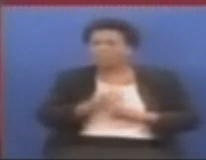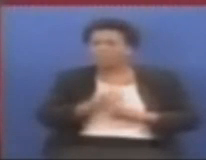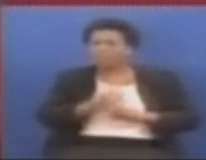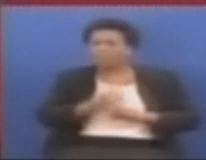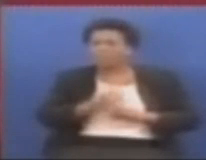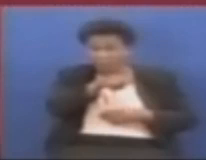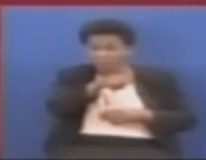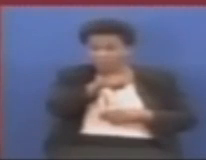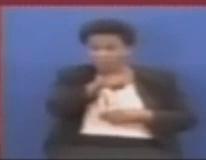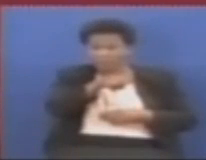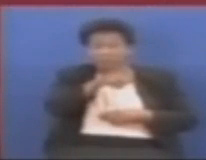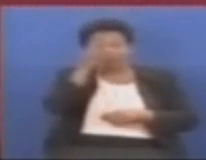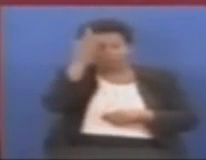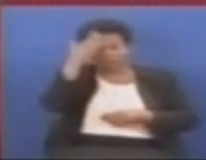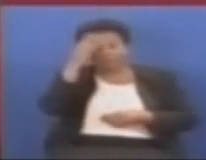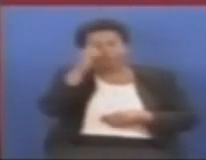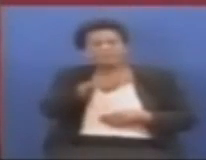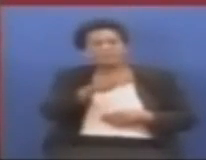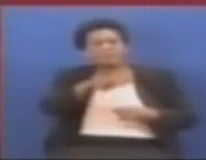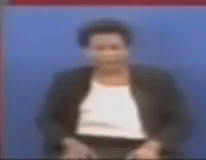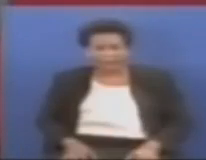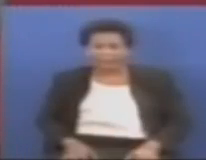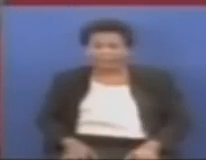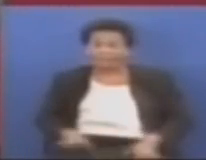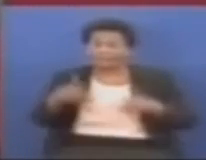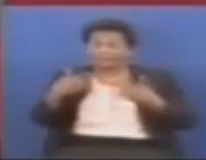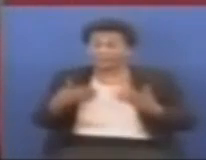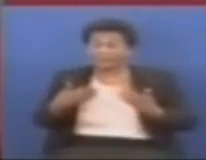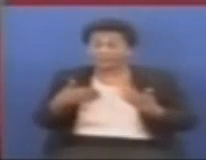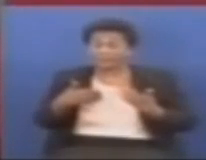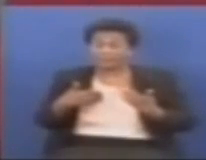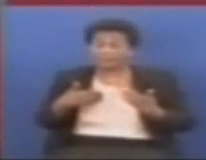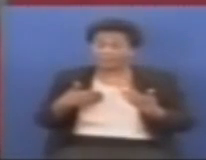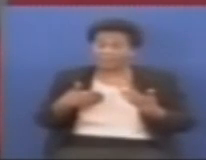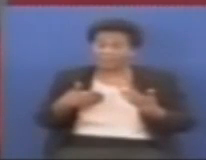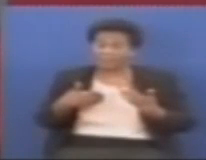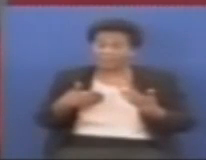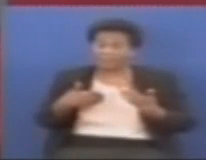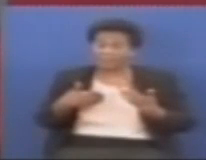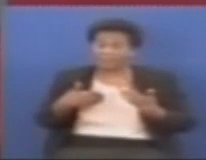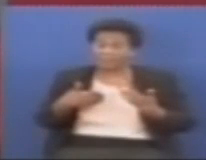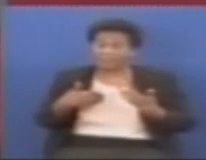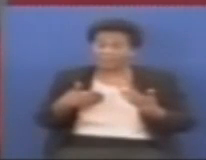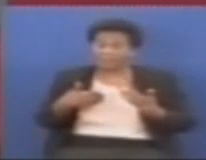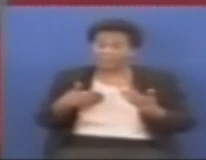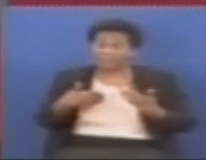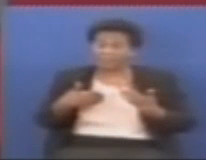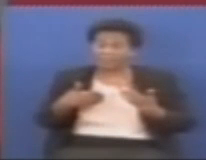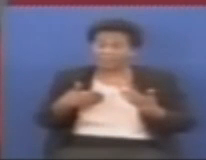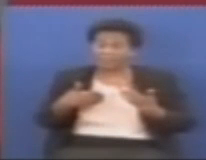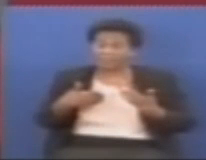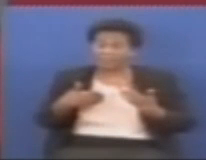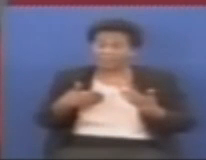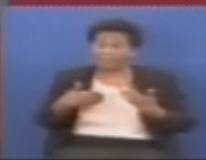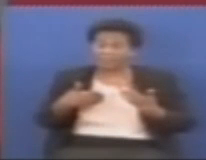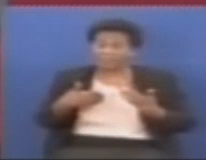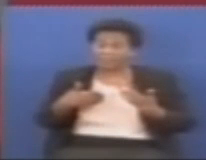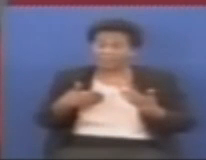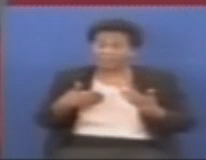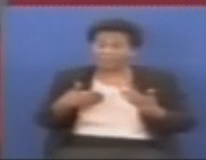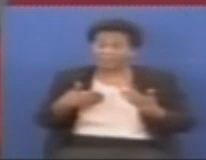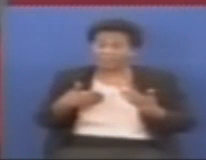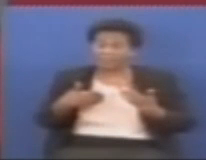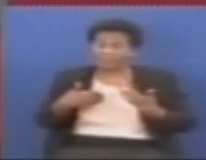ya samaki katika bahari yetu. Sasa kwa kuwa ni kisiwa kiko strategic, Wizara hii ya Maliasili